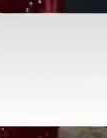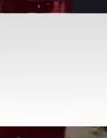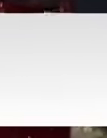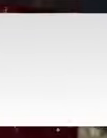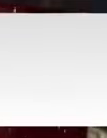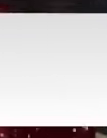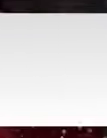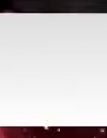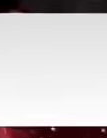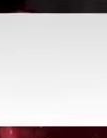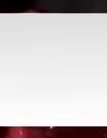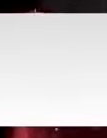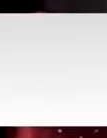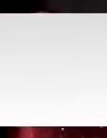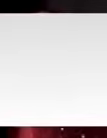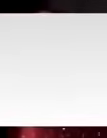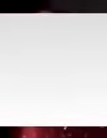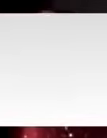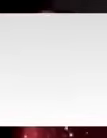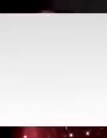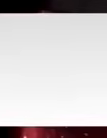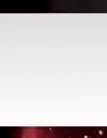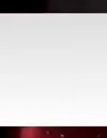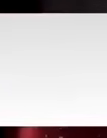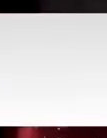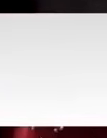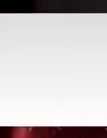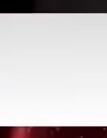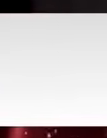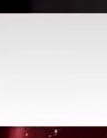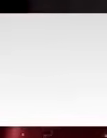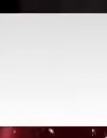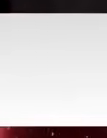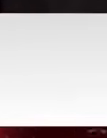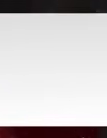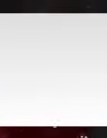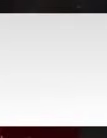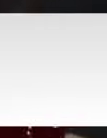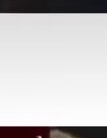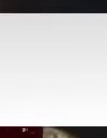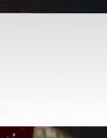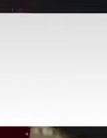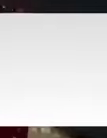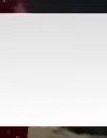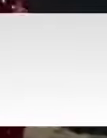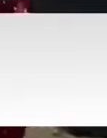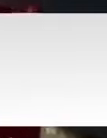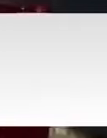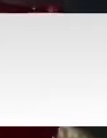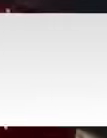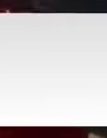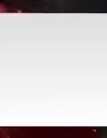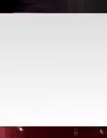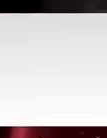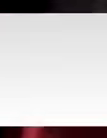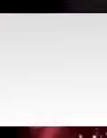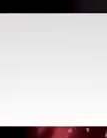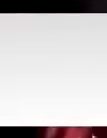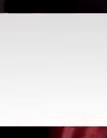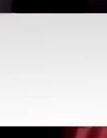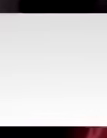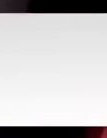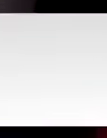Emre'de kucaklaşalım. Adına da kurban olurum ben, tadına da